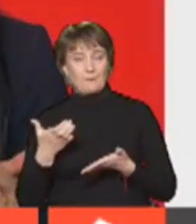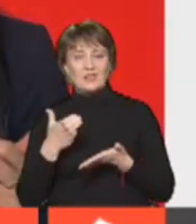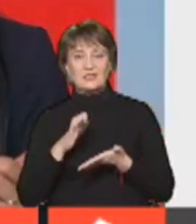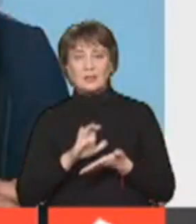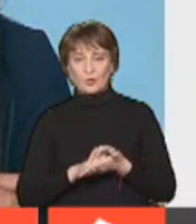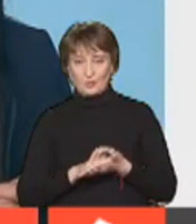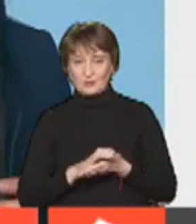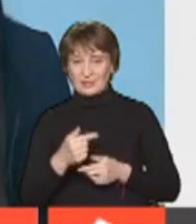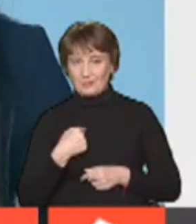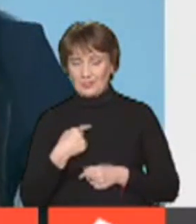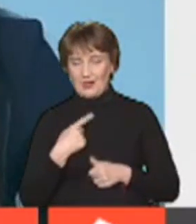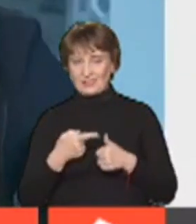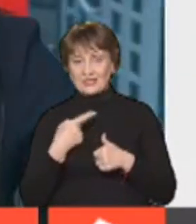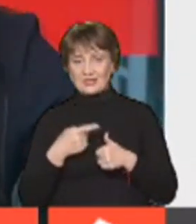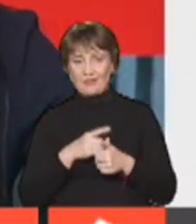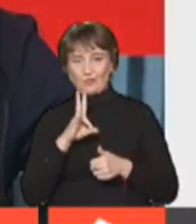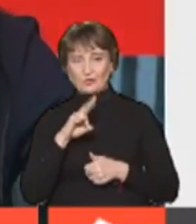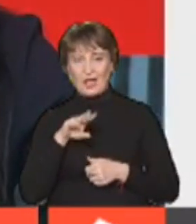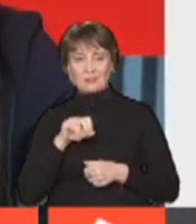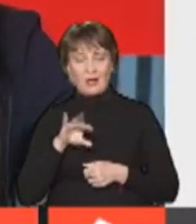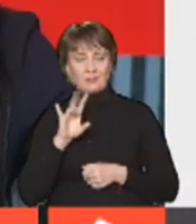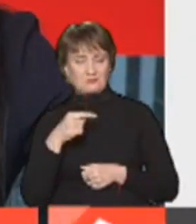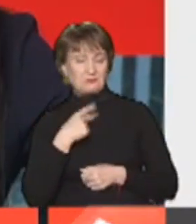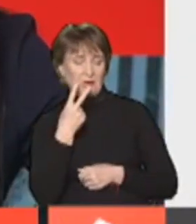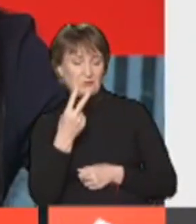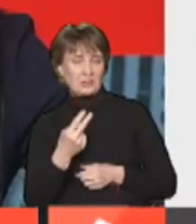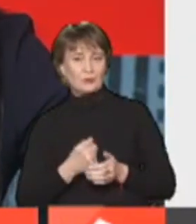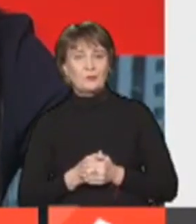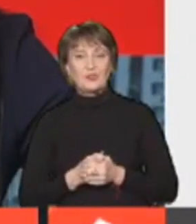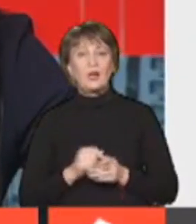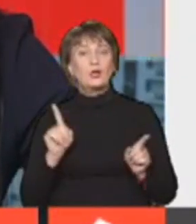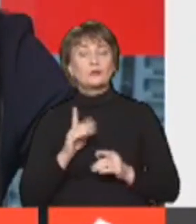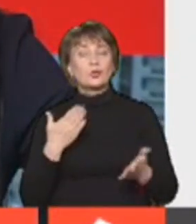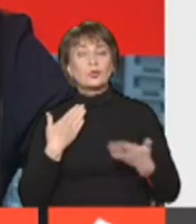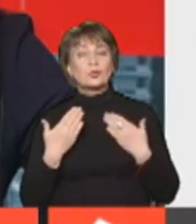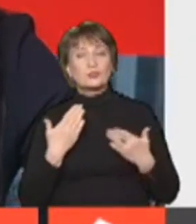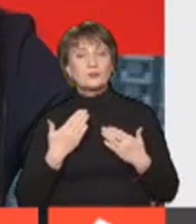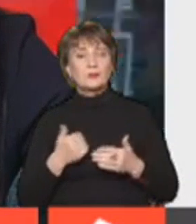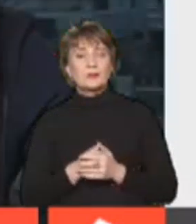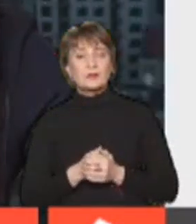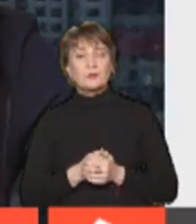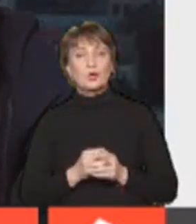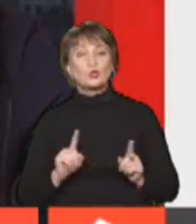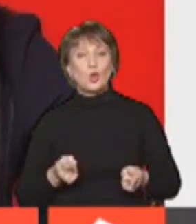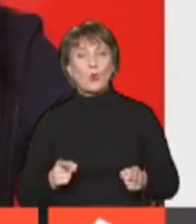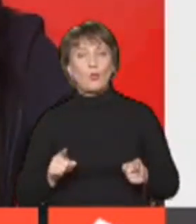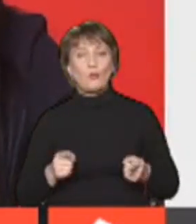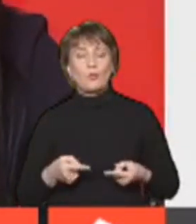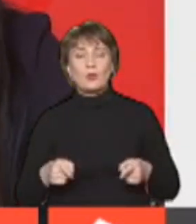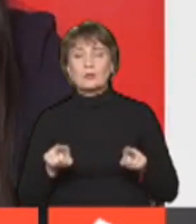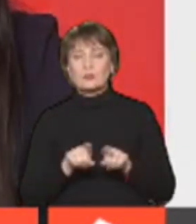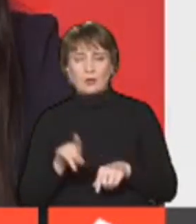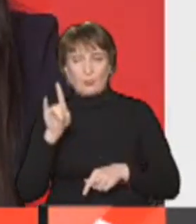Наталка Лятуринська, думаю, впізнали. Я бачу. Так, Ярославе, от що стосується «Ферзевого гамбіту», чому